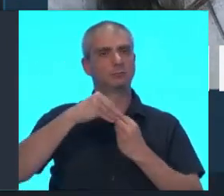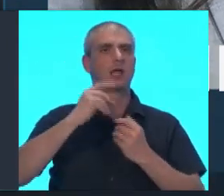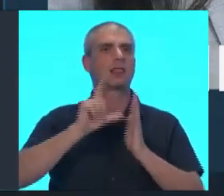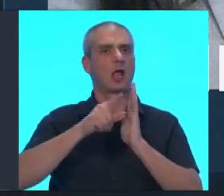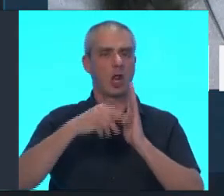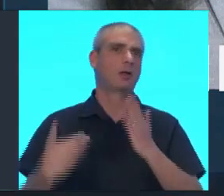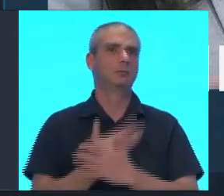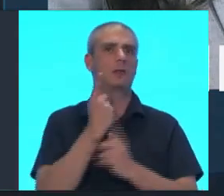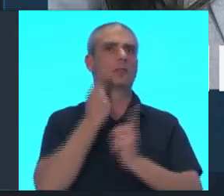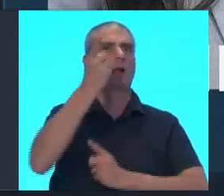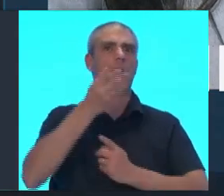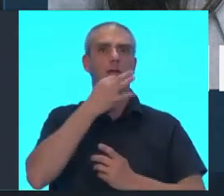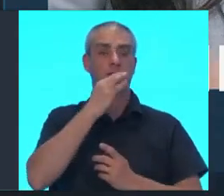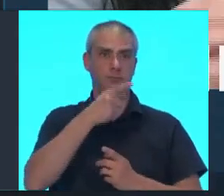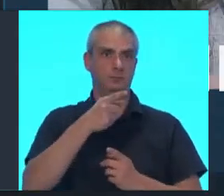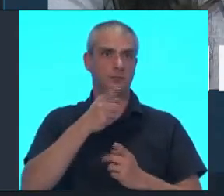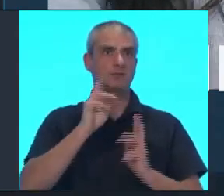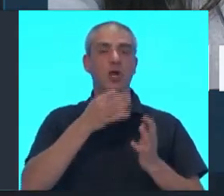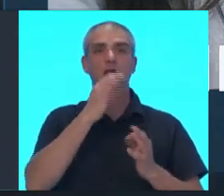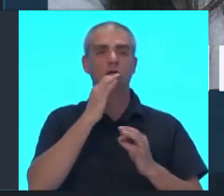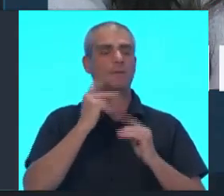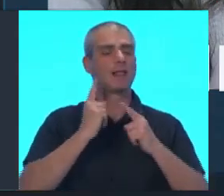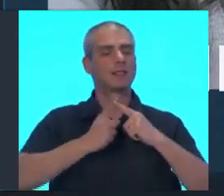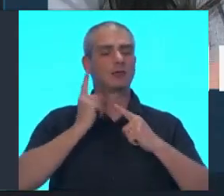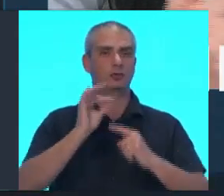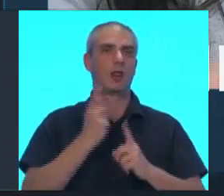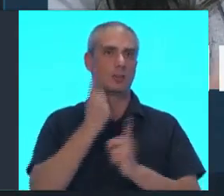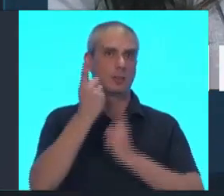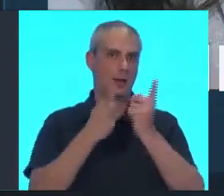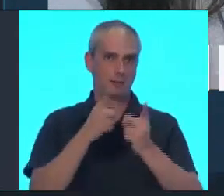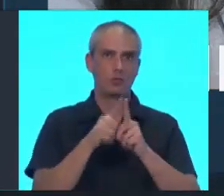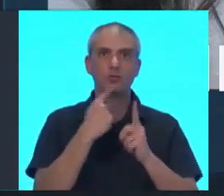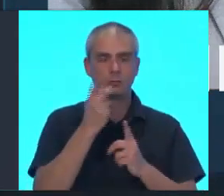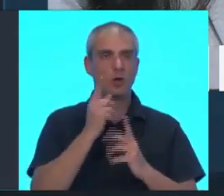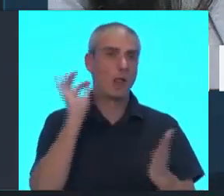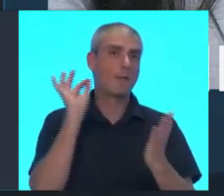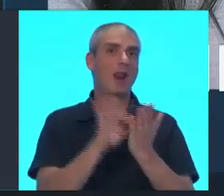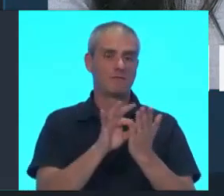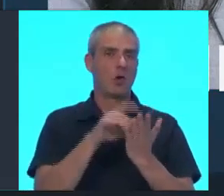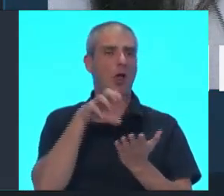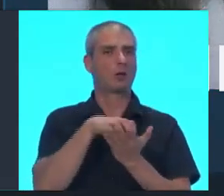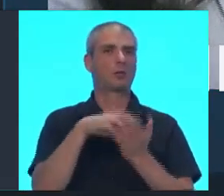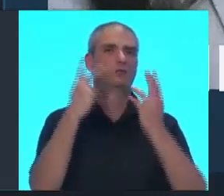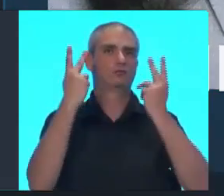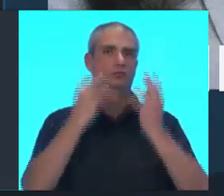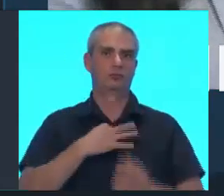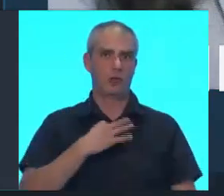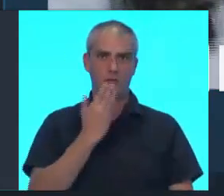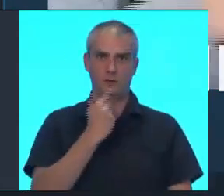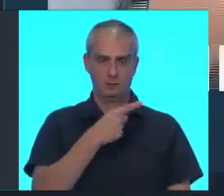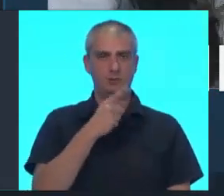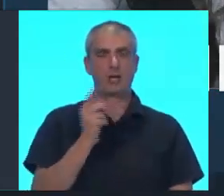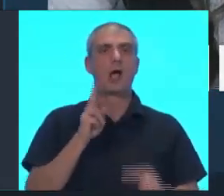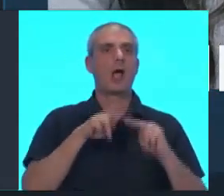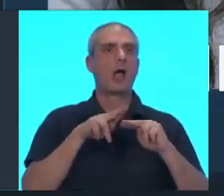אפשר בעצם לשפר משמעותית את מידת הדיוק שלהם, וכפי שאמרת, הם יוכלו לפגוע באתרים אסטרטגיים. זה מגיע